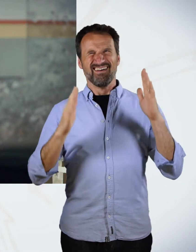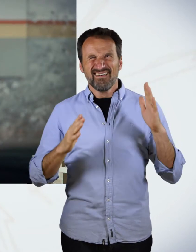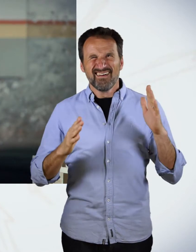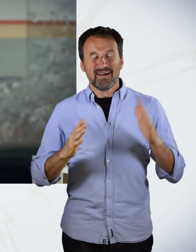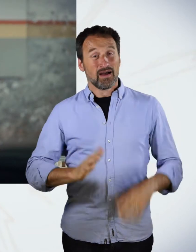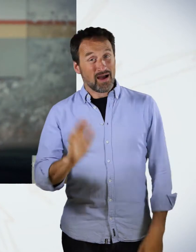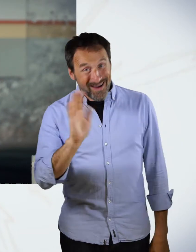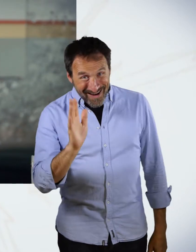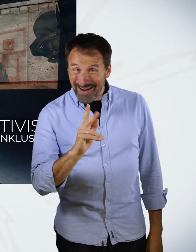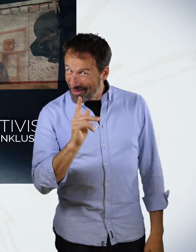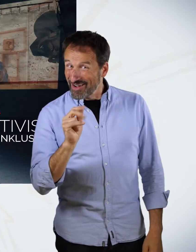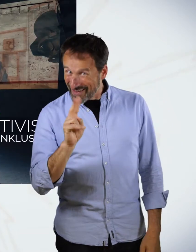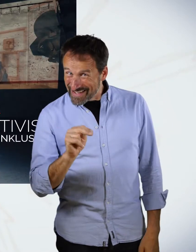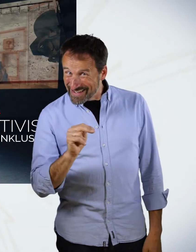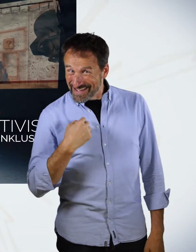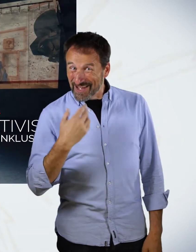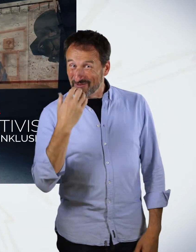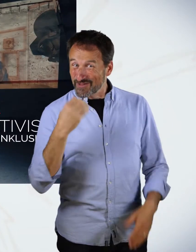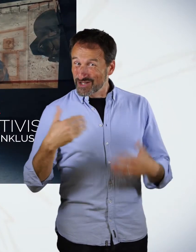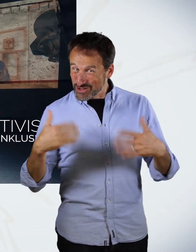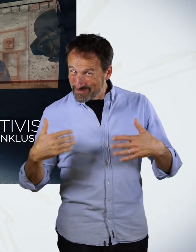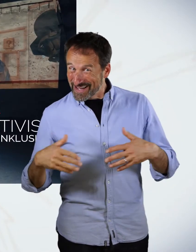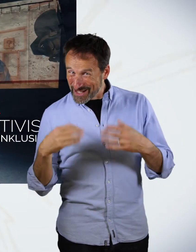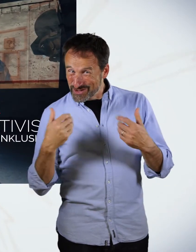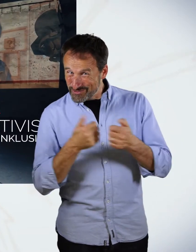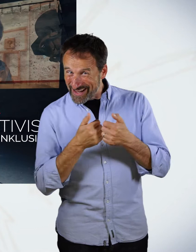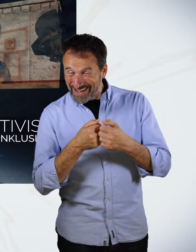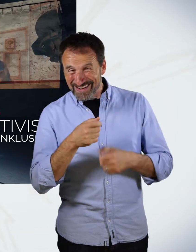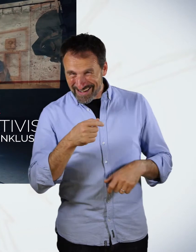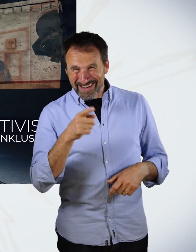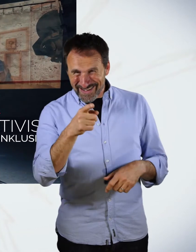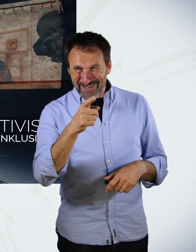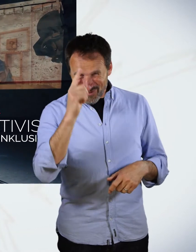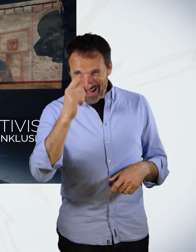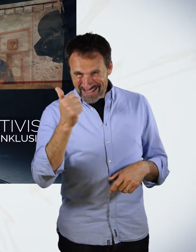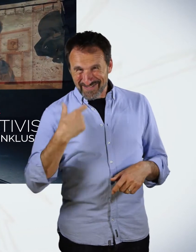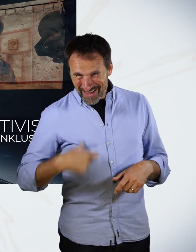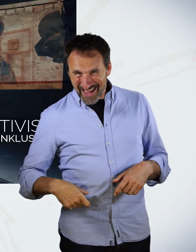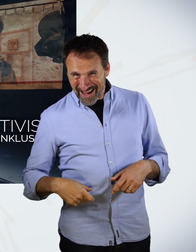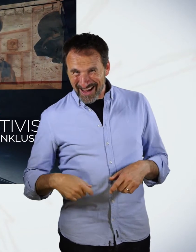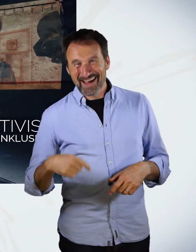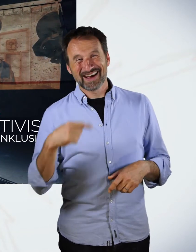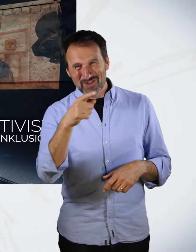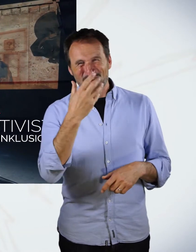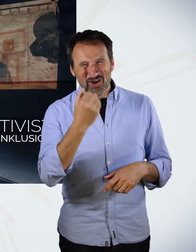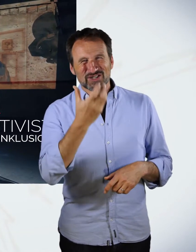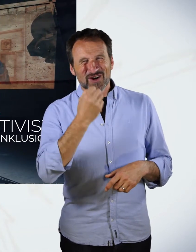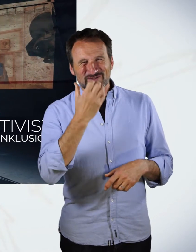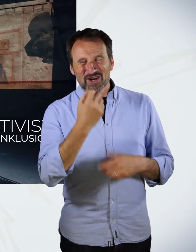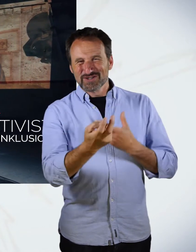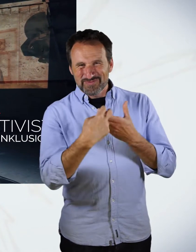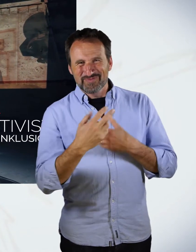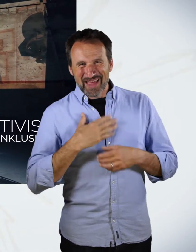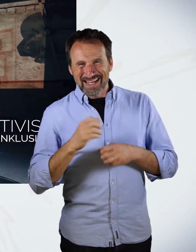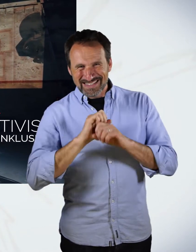Spiel spielen. Ich glaube, du weißt, wer ich bin. Ja. Jahrelang wolltest du in meine Sendung und nun bin ich in deiner. Und wen